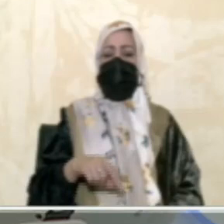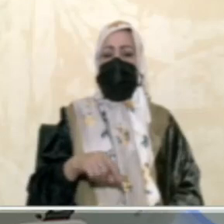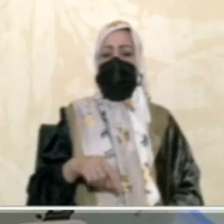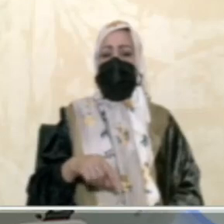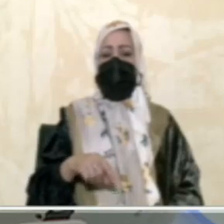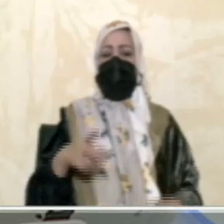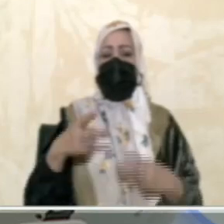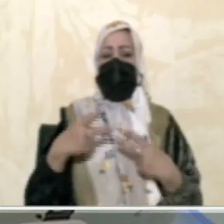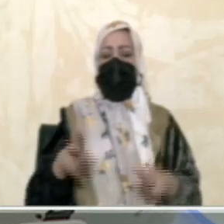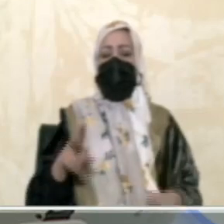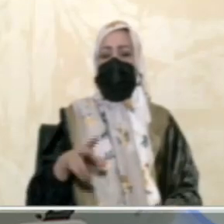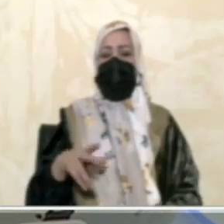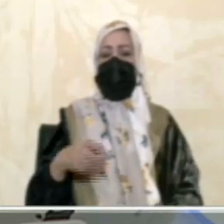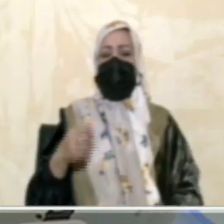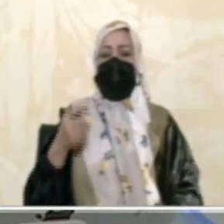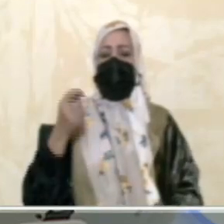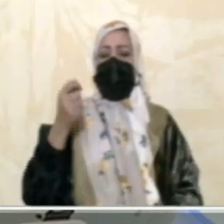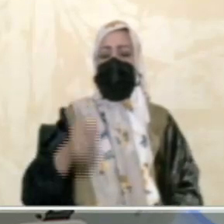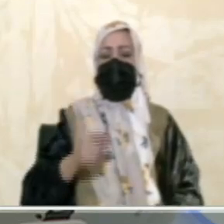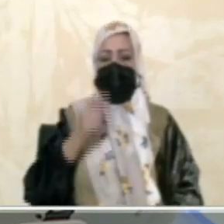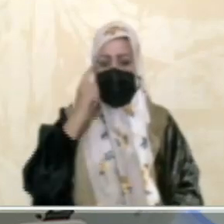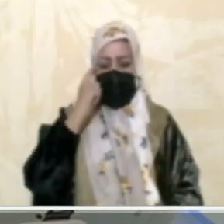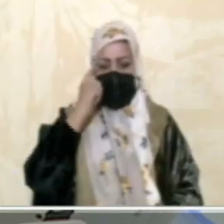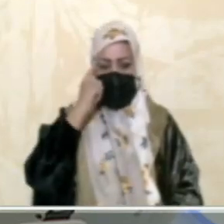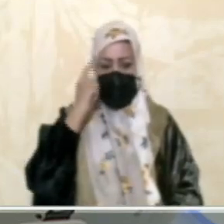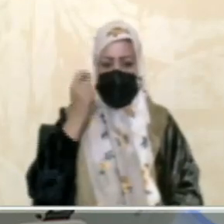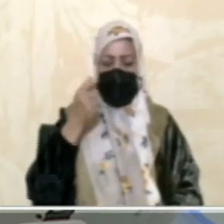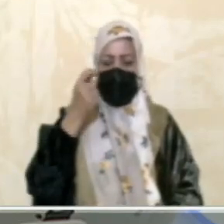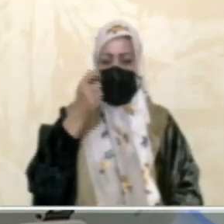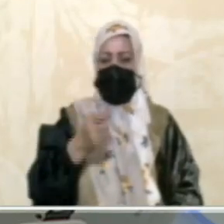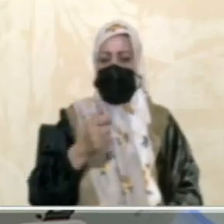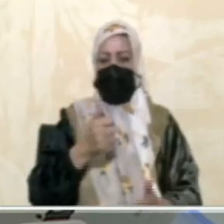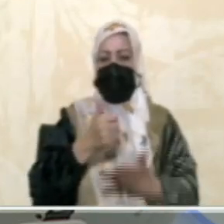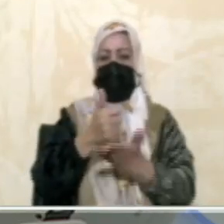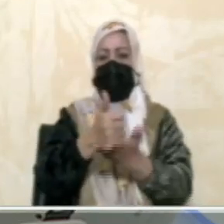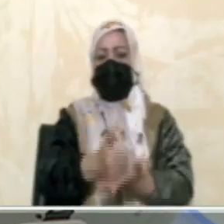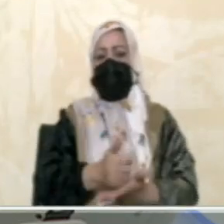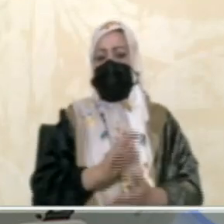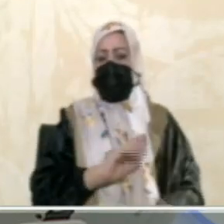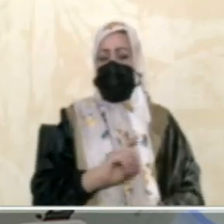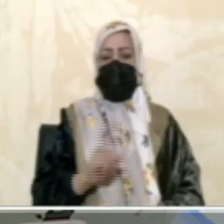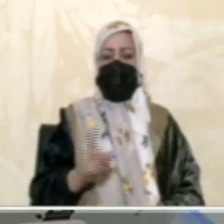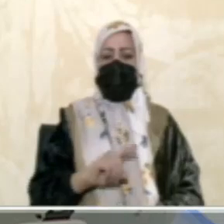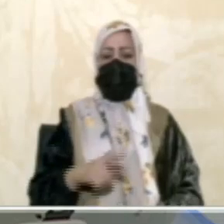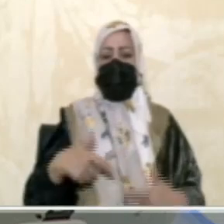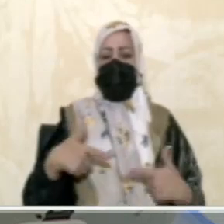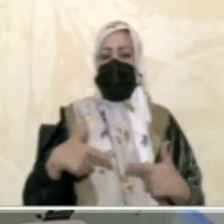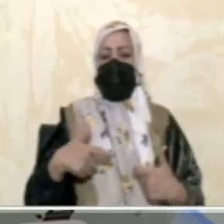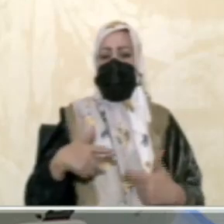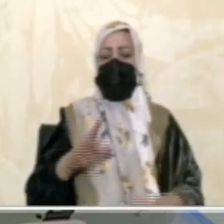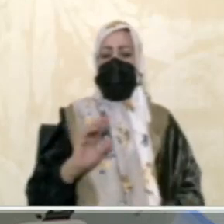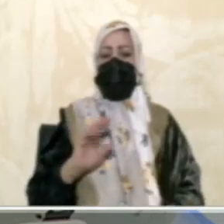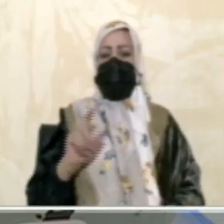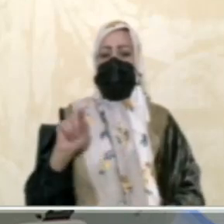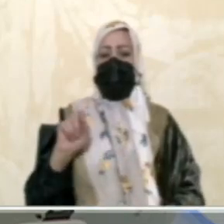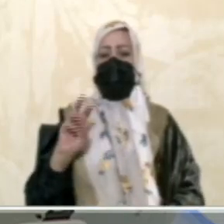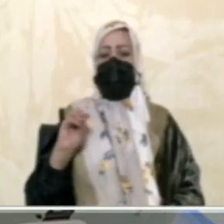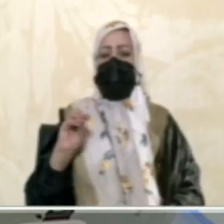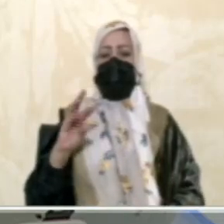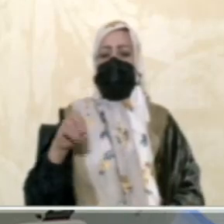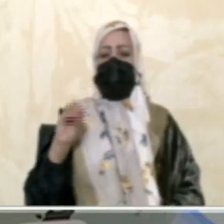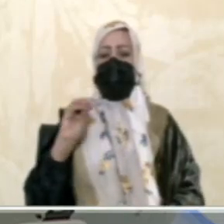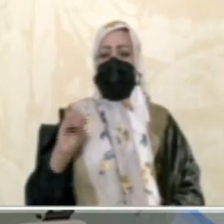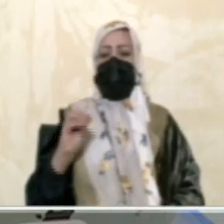قيمه اقول هؤلاء لم يشموا للفقه المقارنه رائحه ولم يقرا